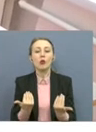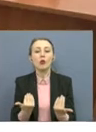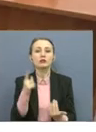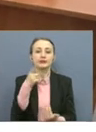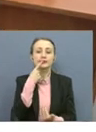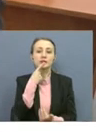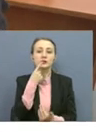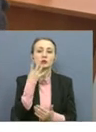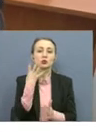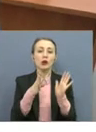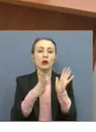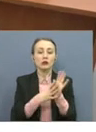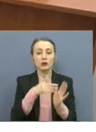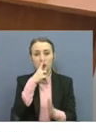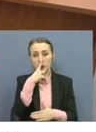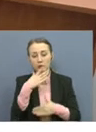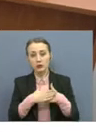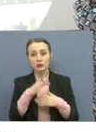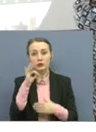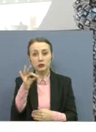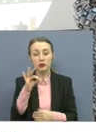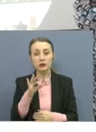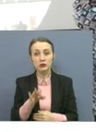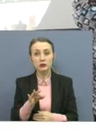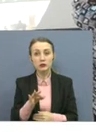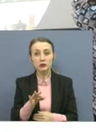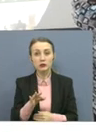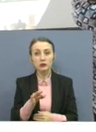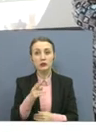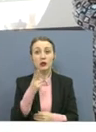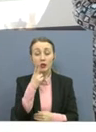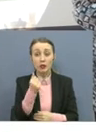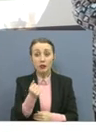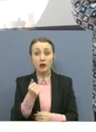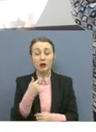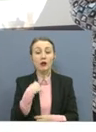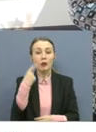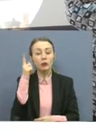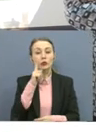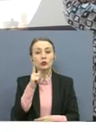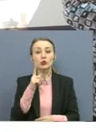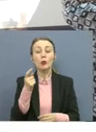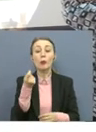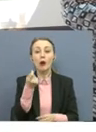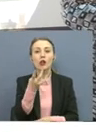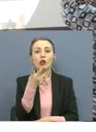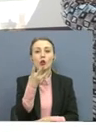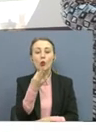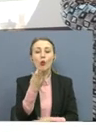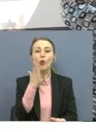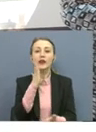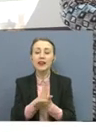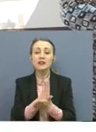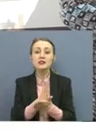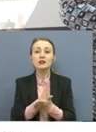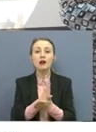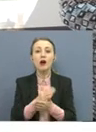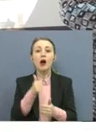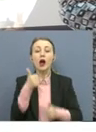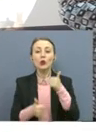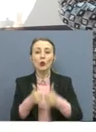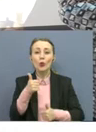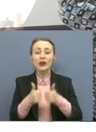меньше 50. Чем школа меньше, тем качество образования слабее. Уровень знаний, замечательный процесс, он прав,